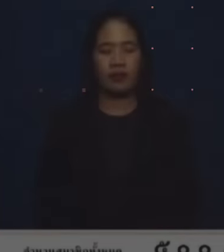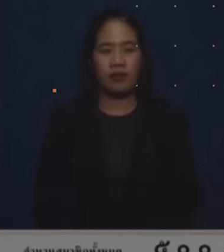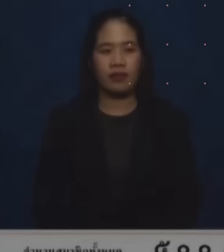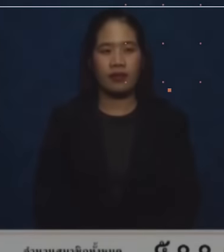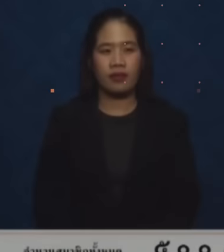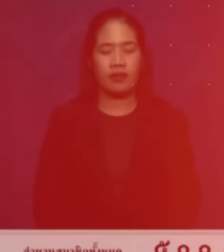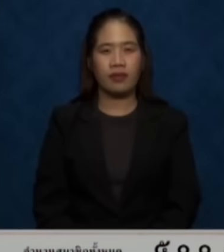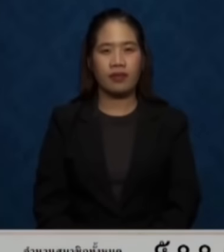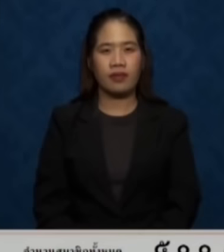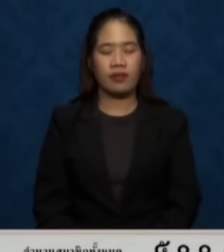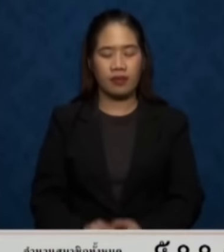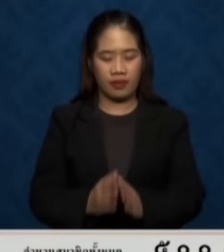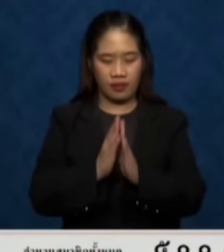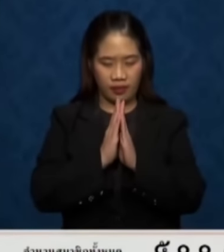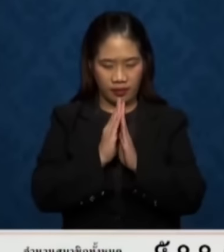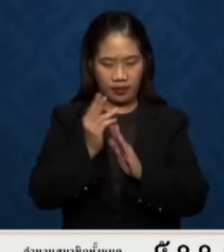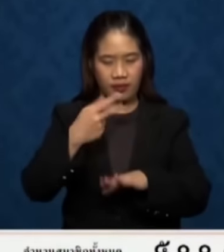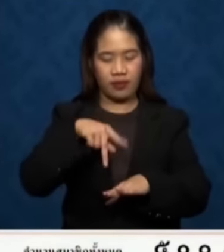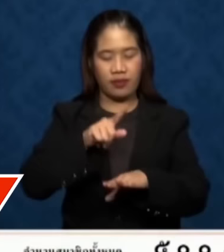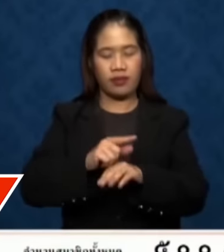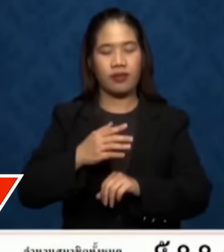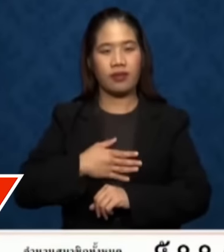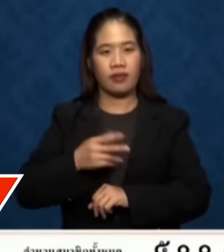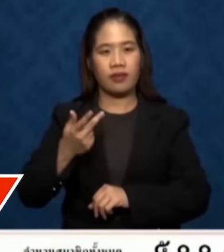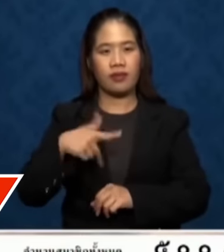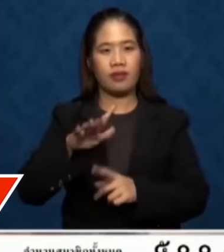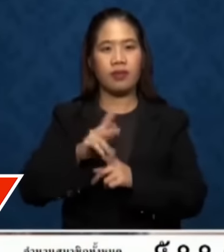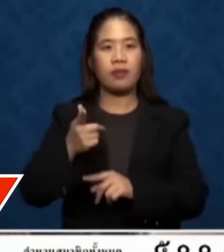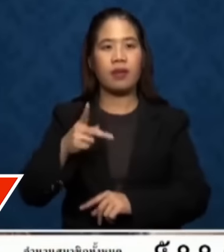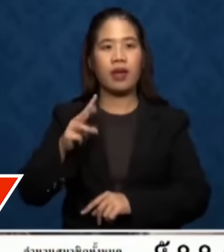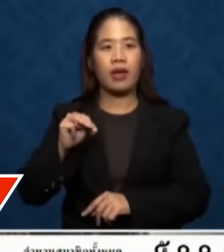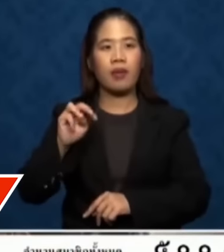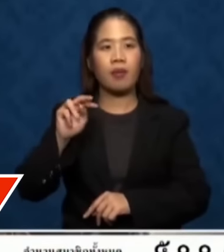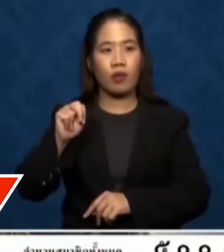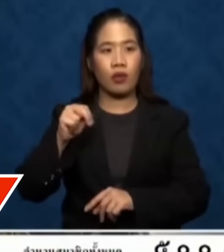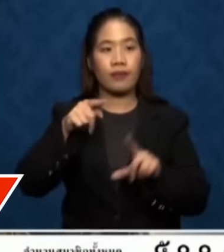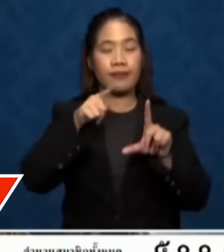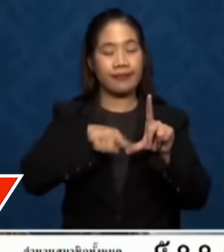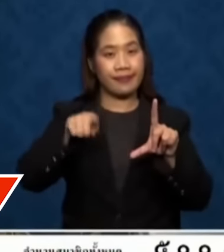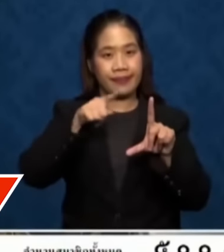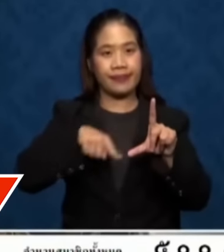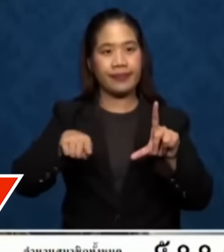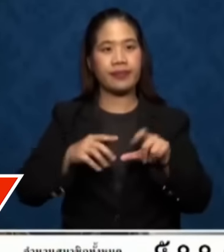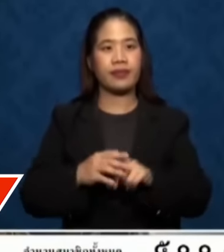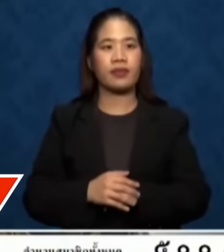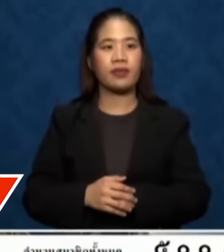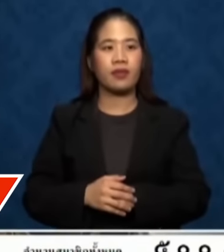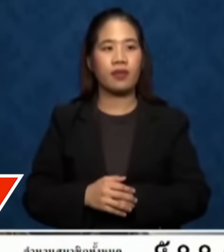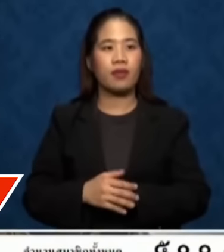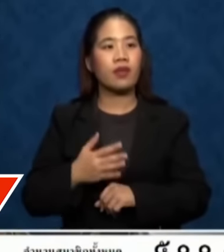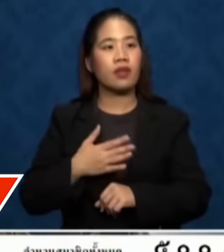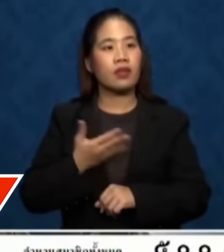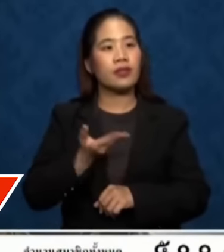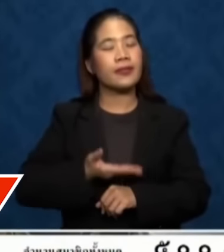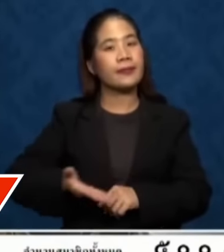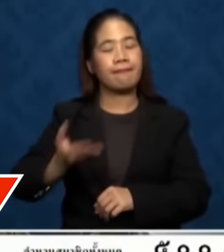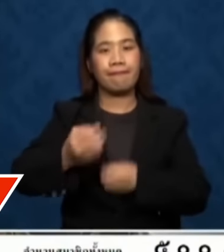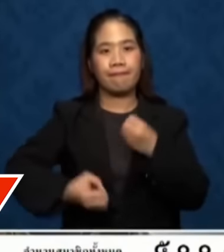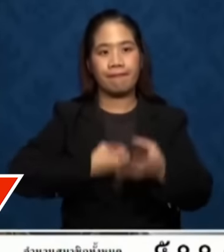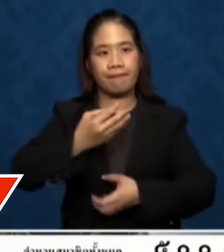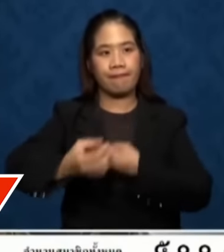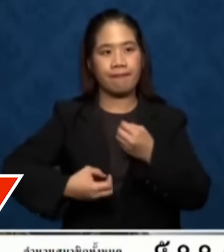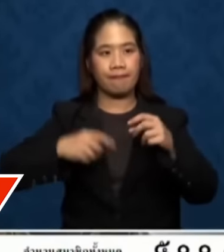เรียนประธานสภาค่ะดิฉันพักขมลหนุนอนันต์ผู้แทนราษฎรพรรคก้าวไกลค่ะท่านประธานคะดิฉันขออภิปรายนาย